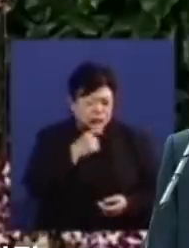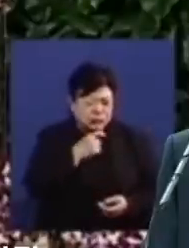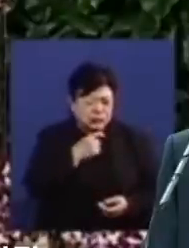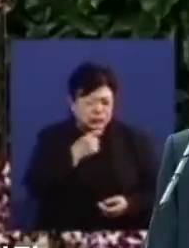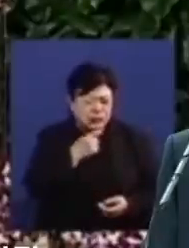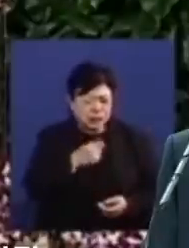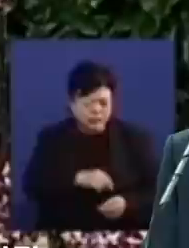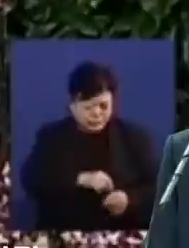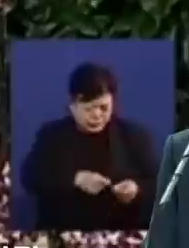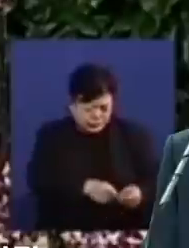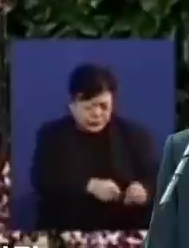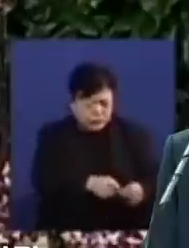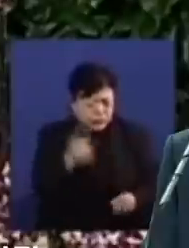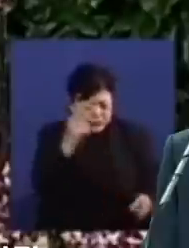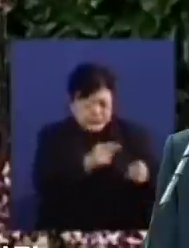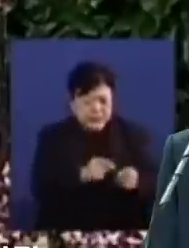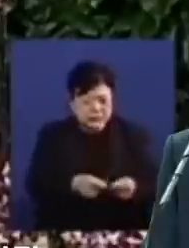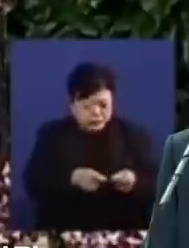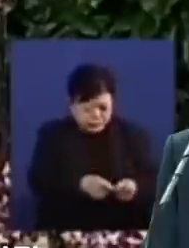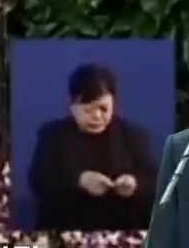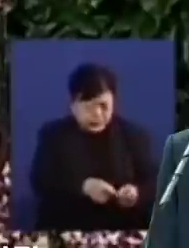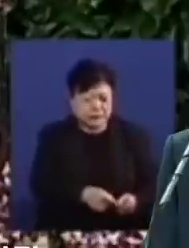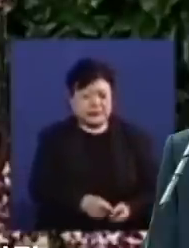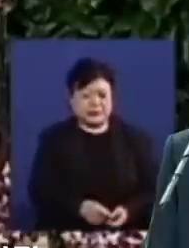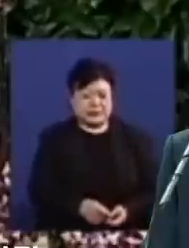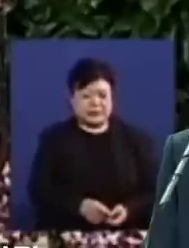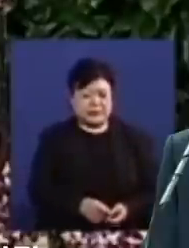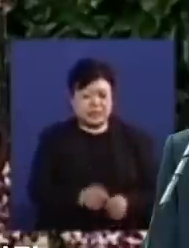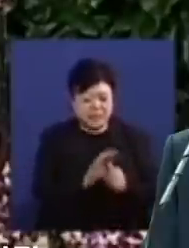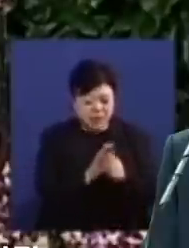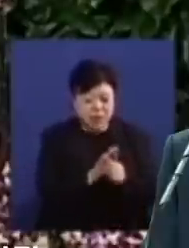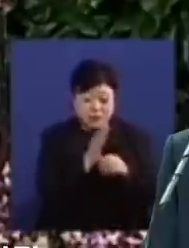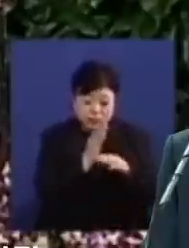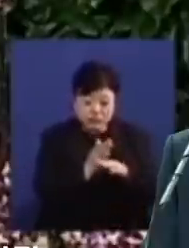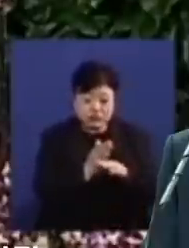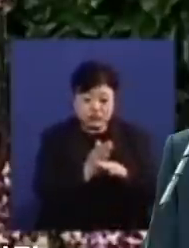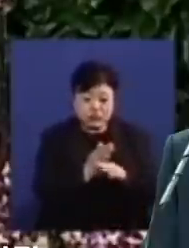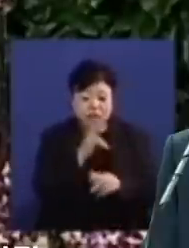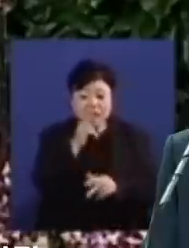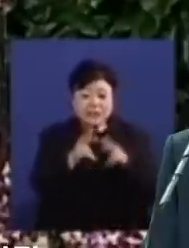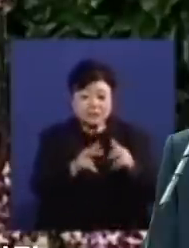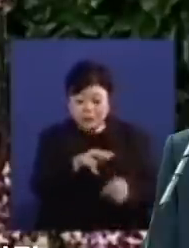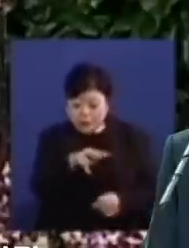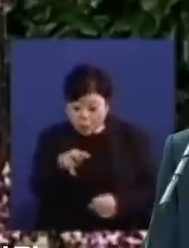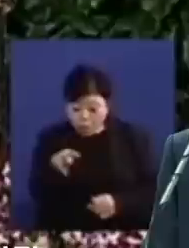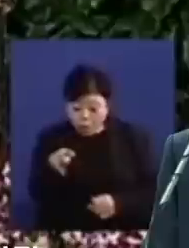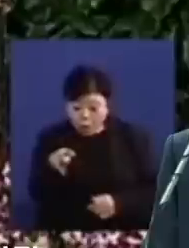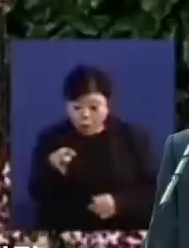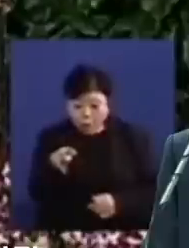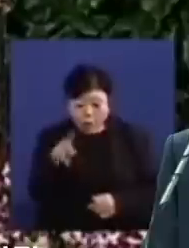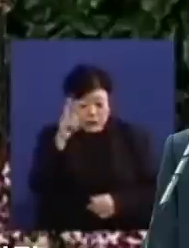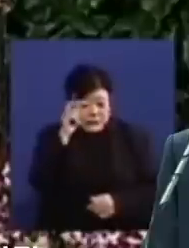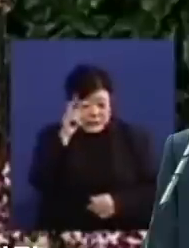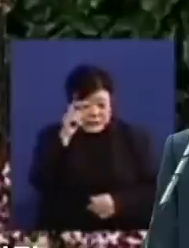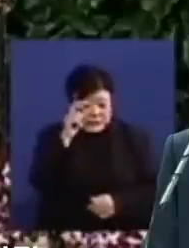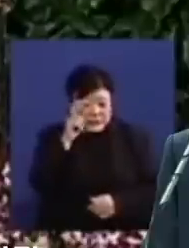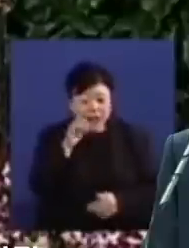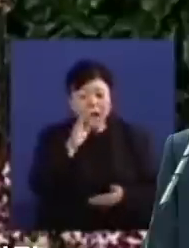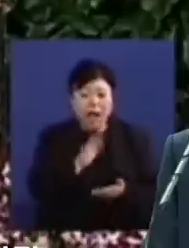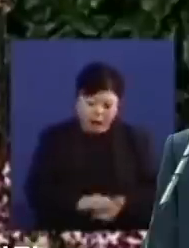짜주고 상처를 성심껏 간호하고 있었습니다. 한 사업가가 그 장면을 사진으로 찍으면서 말했습니다.